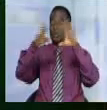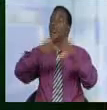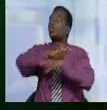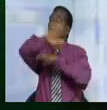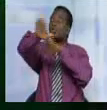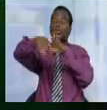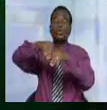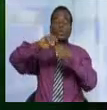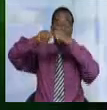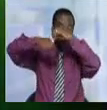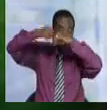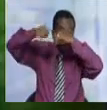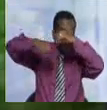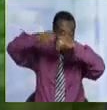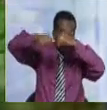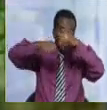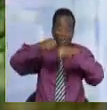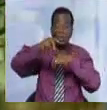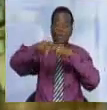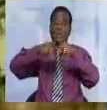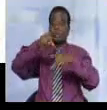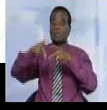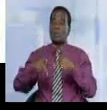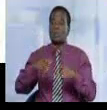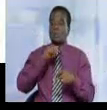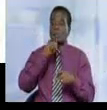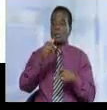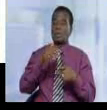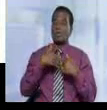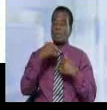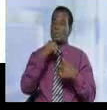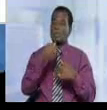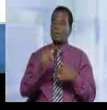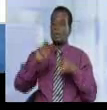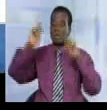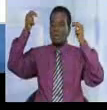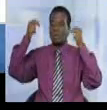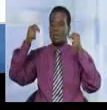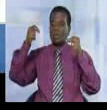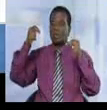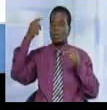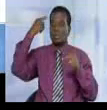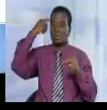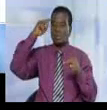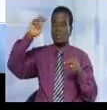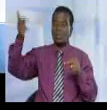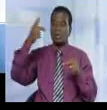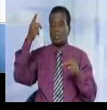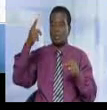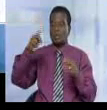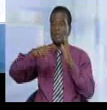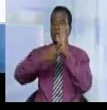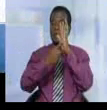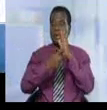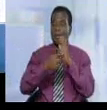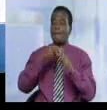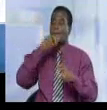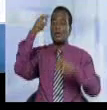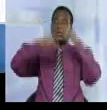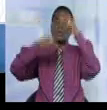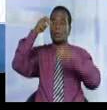genres de films dans les espaces publics. Il n'y aura pas de thématique type et comme la première édition, il n'y a pas de